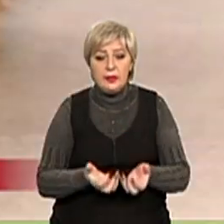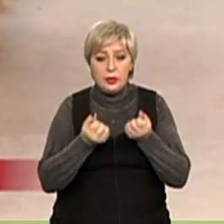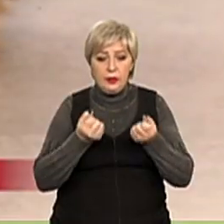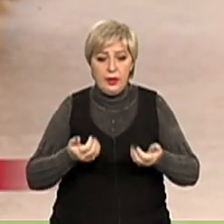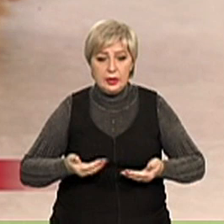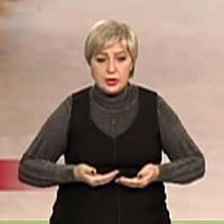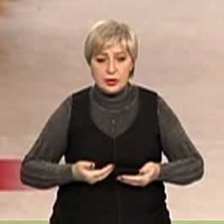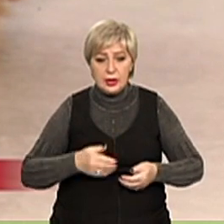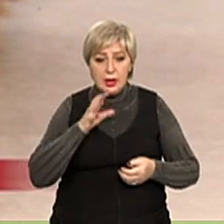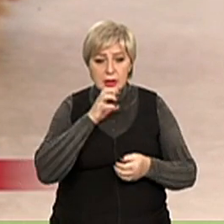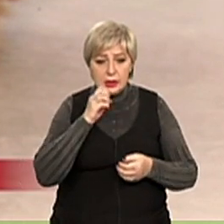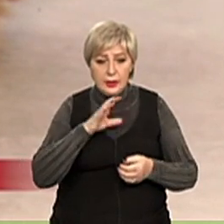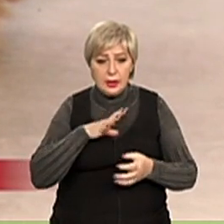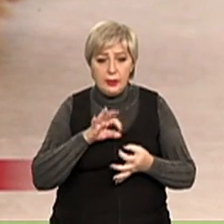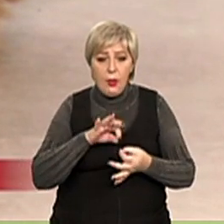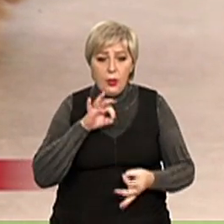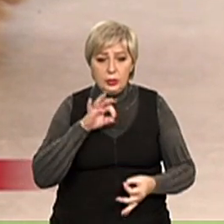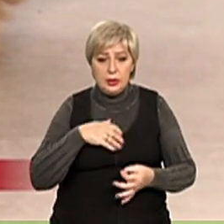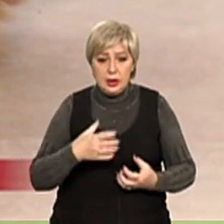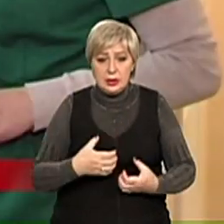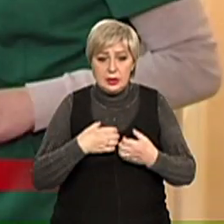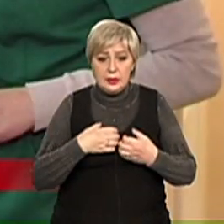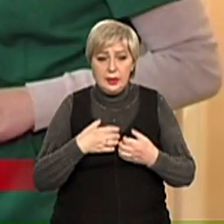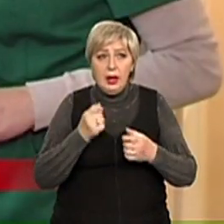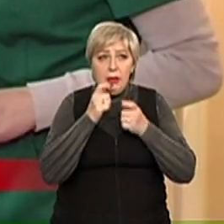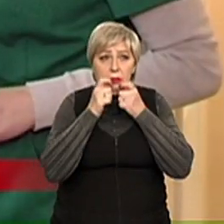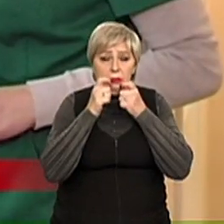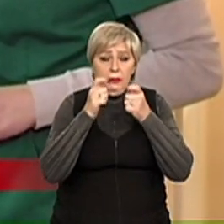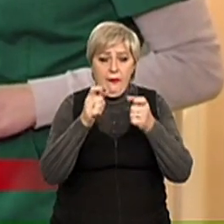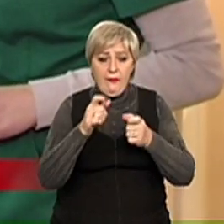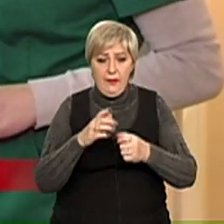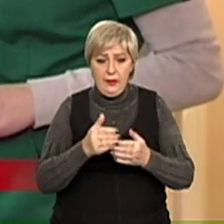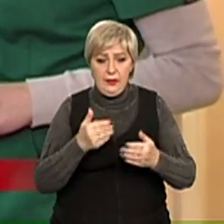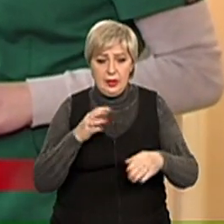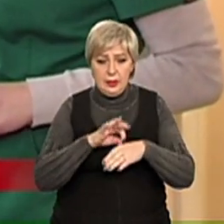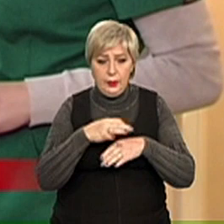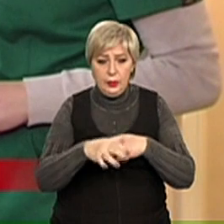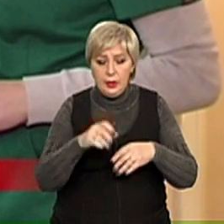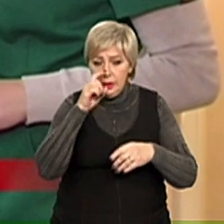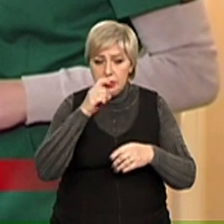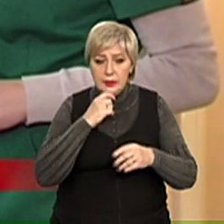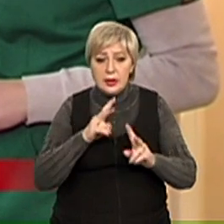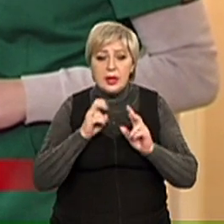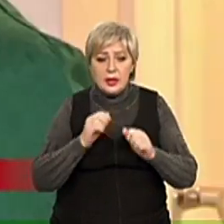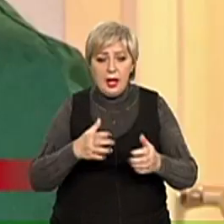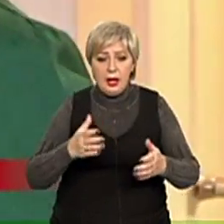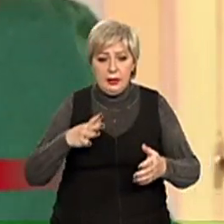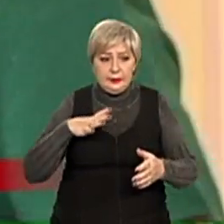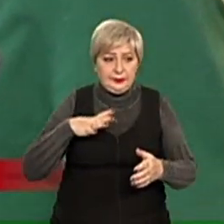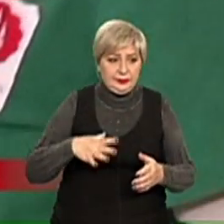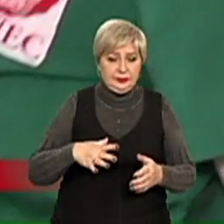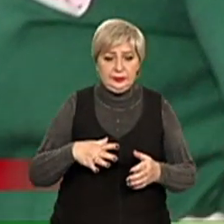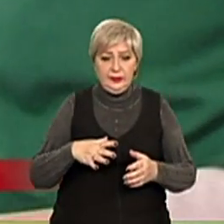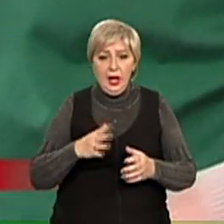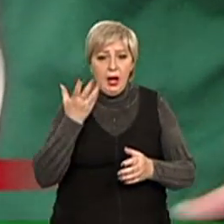життя. Собака був худий і заляканий, від болю вив. Медики й самі не розуміють, як він пережив перші дні після каліцтва,